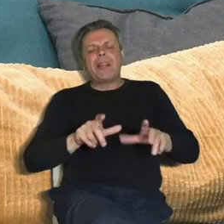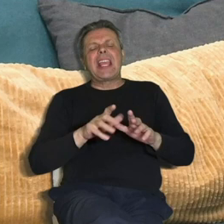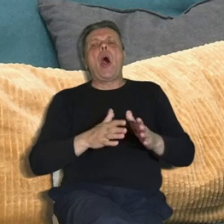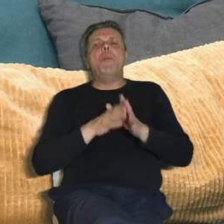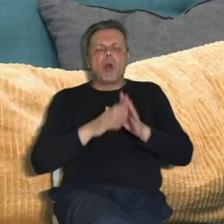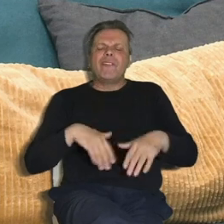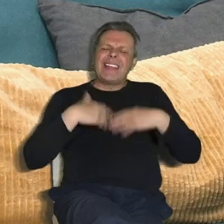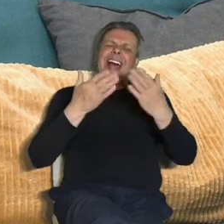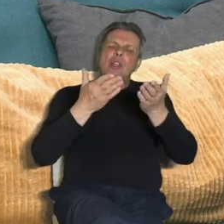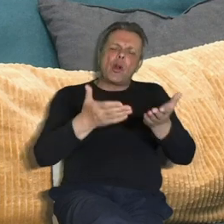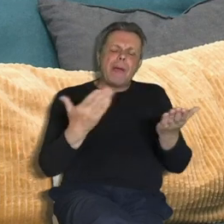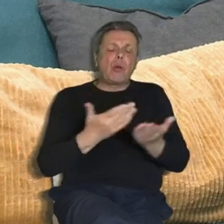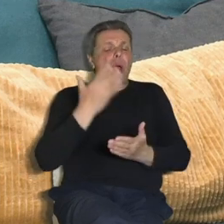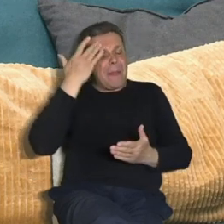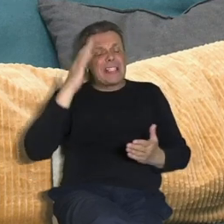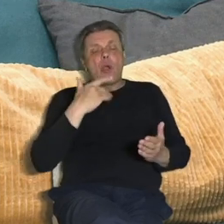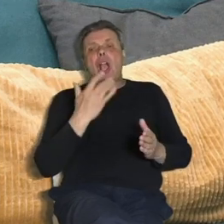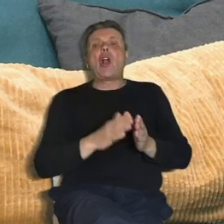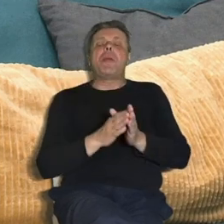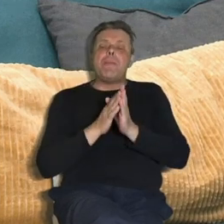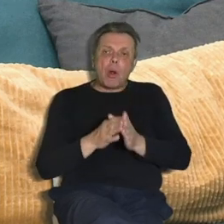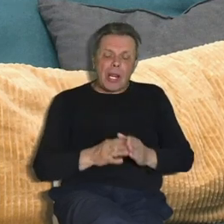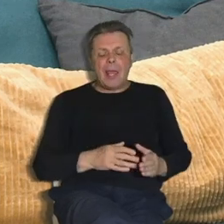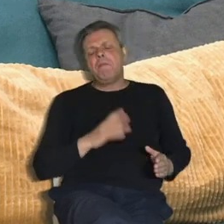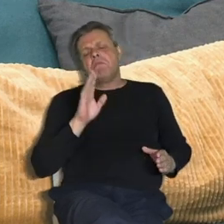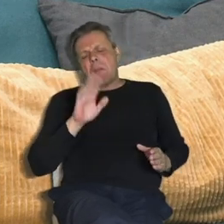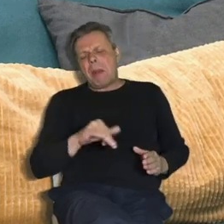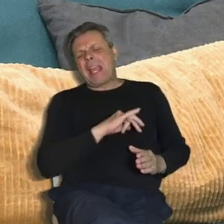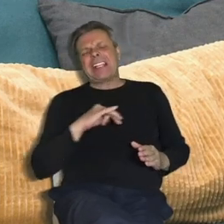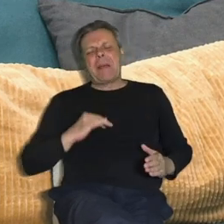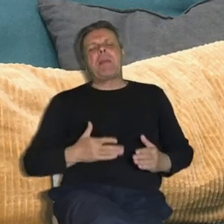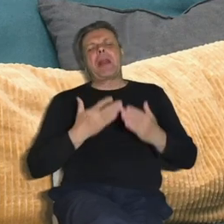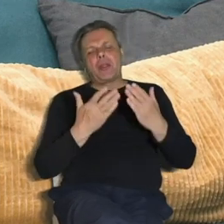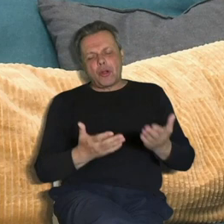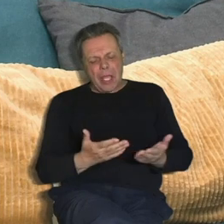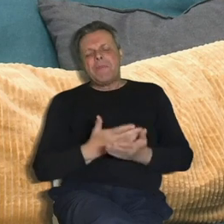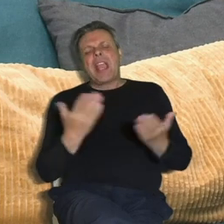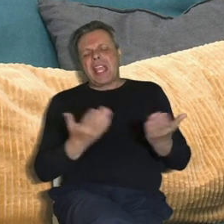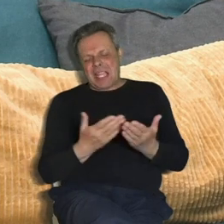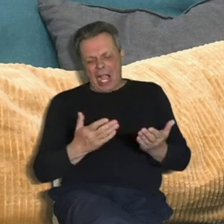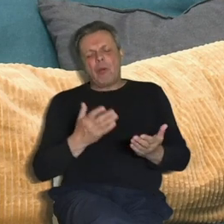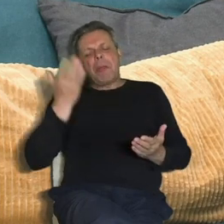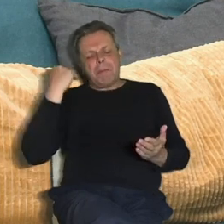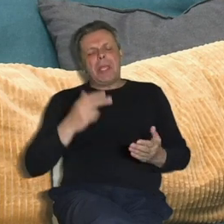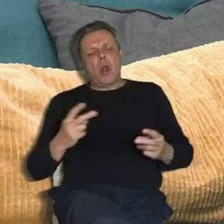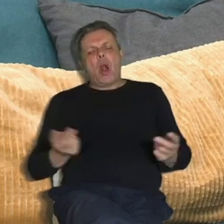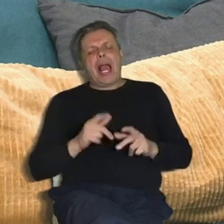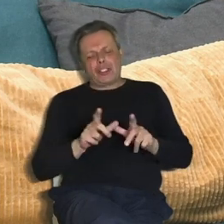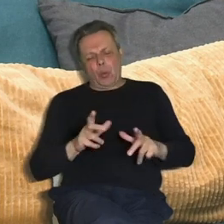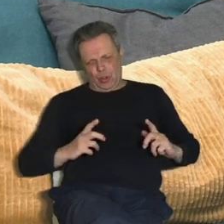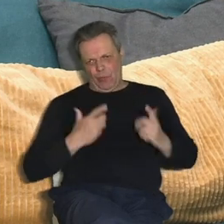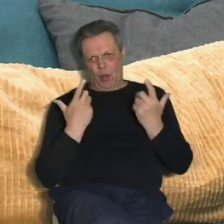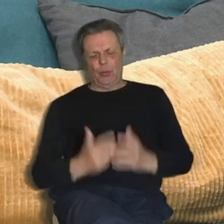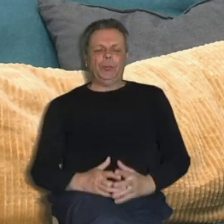dati onima koji evo ne znaju kako bi molili, pa neka predložak da se to pomalo možda evo nauči. Da im olakša učinito život, tako, ono,